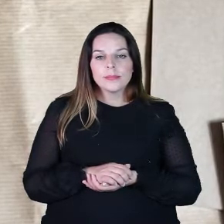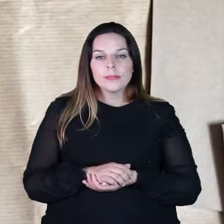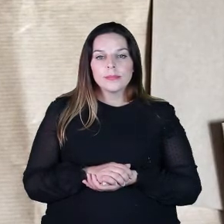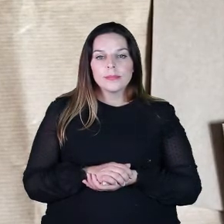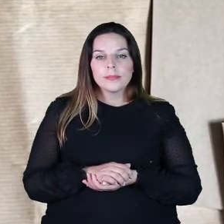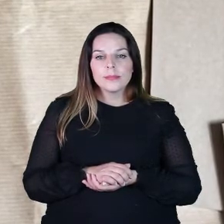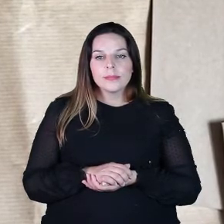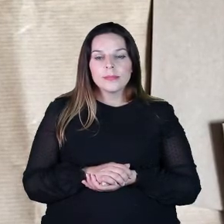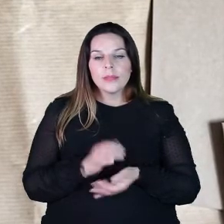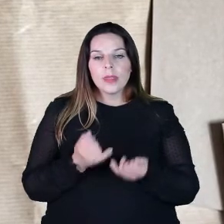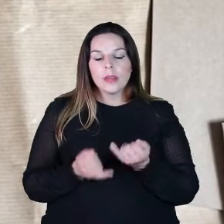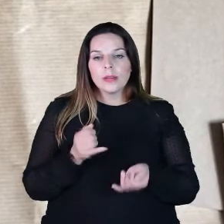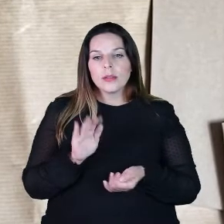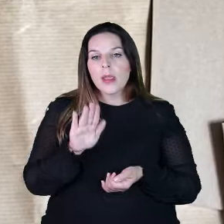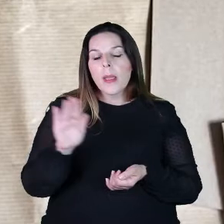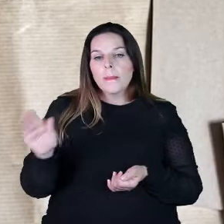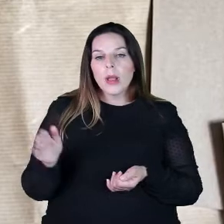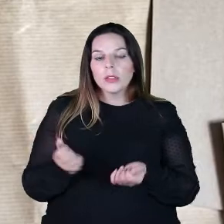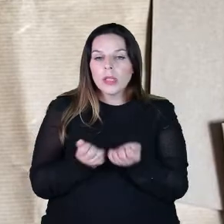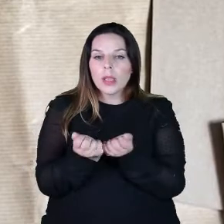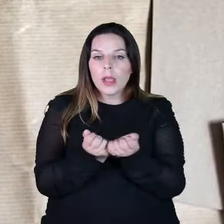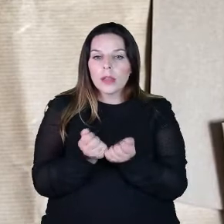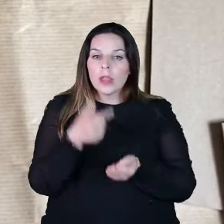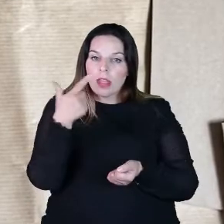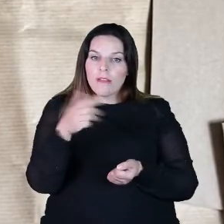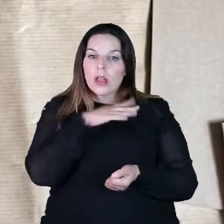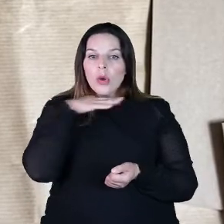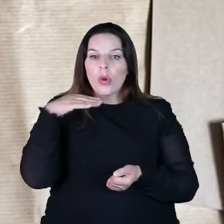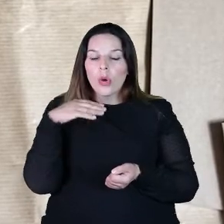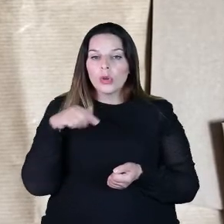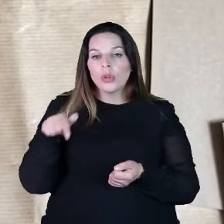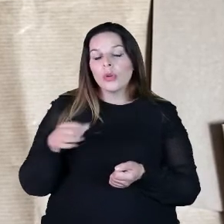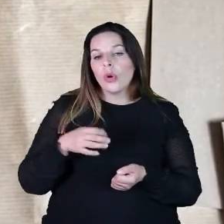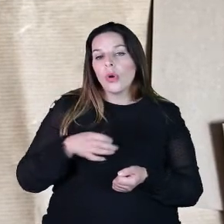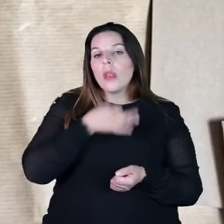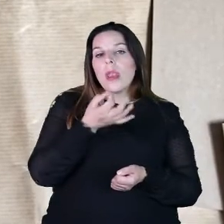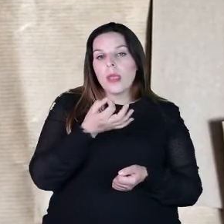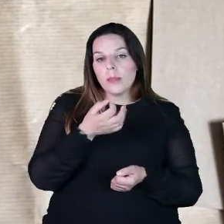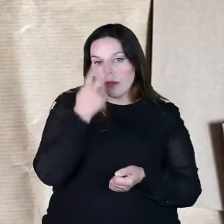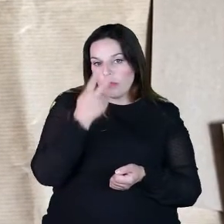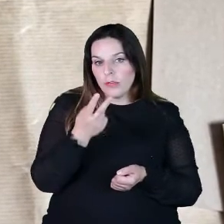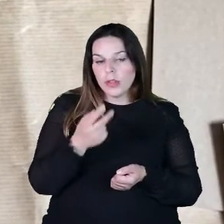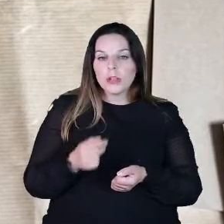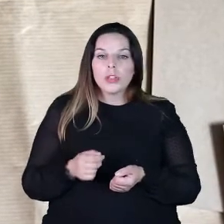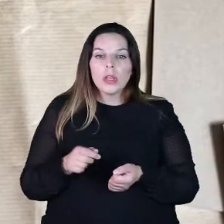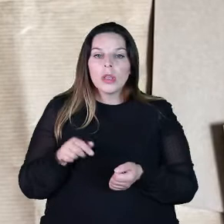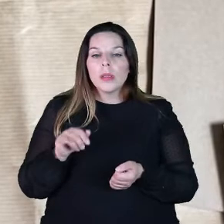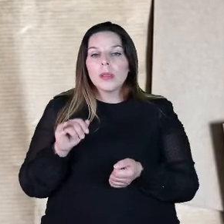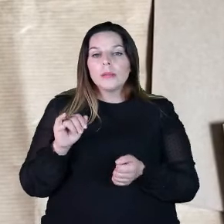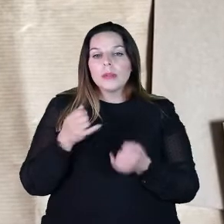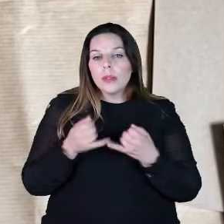Jak macie kartkę dwukolorową, wtedy bardziej widać tą różnicę. Ja cały czas konsekwentnie trzymam